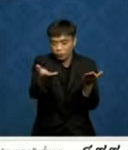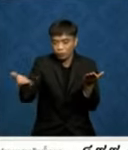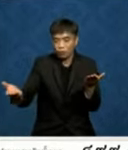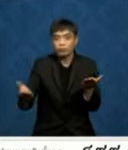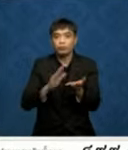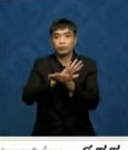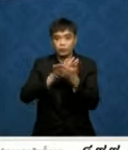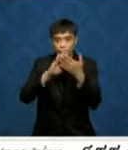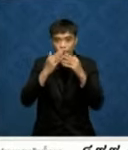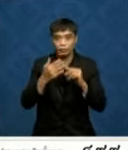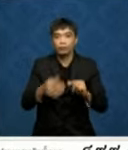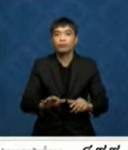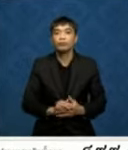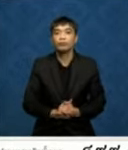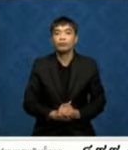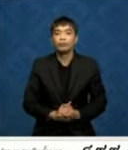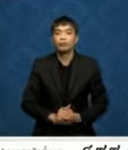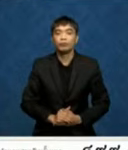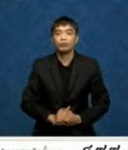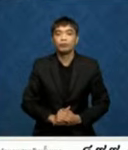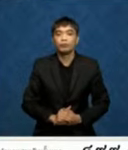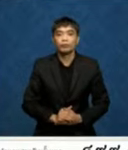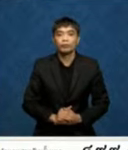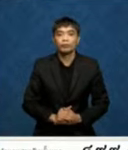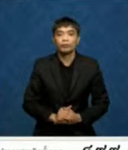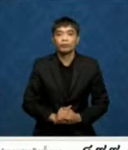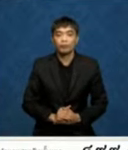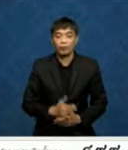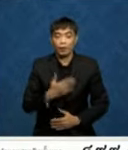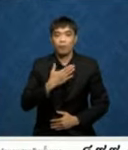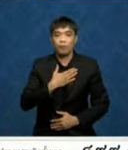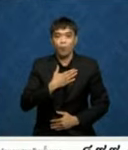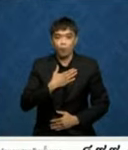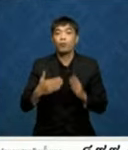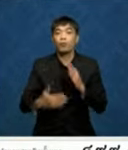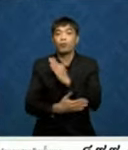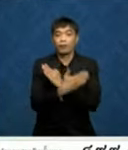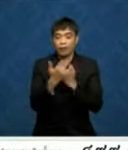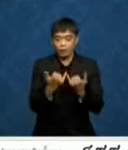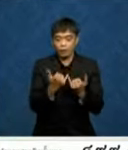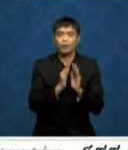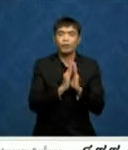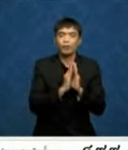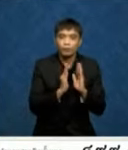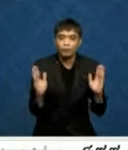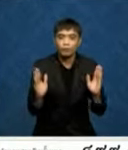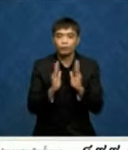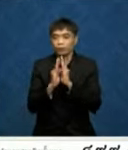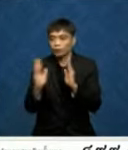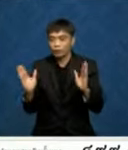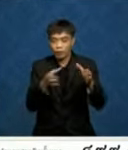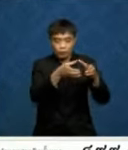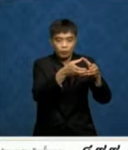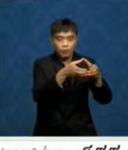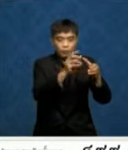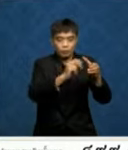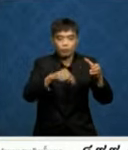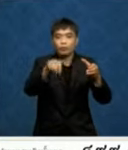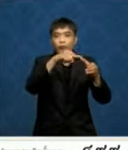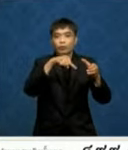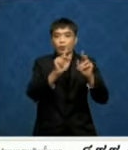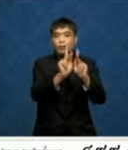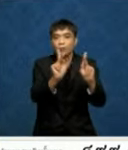ผู้ทรงเกียรติแล้วท่านประธานที่เคารพกับผมขอถือโอกาสนี้ขอบคุณท่านกรรมาธิการวิสามัญทุกท่านที่